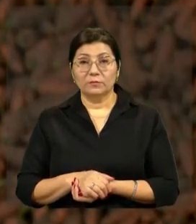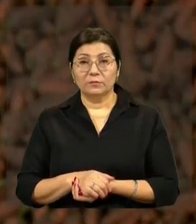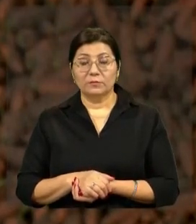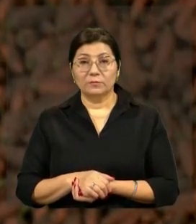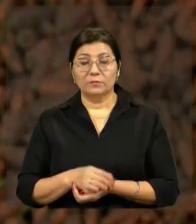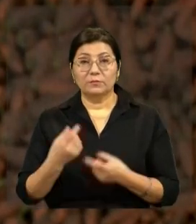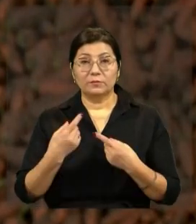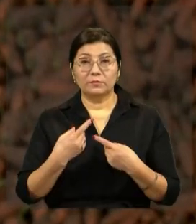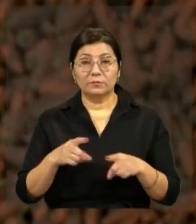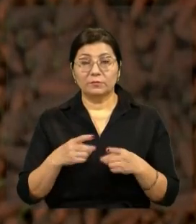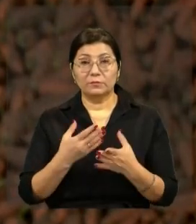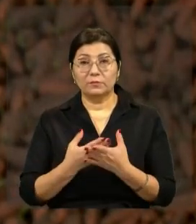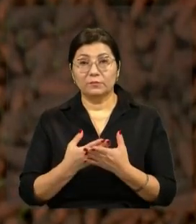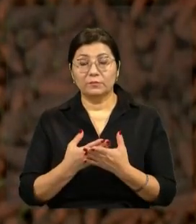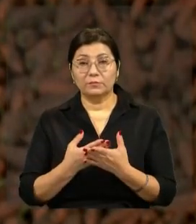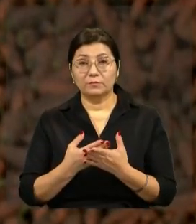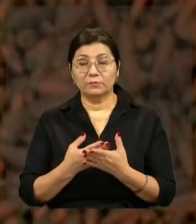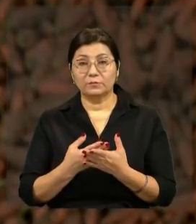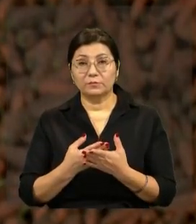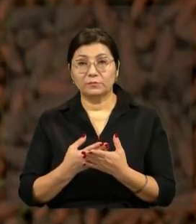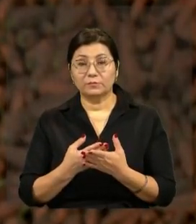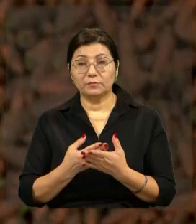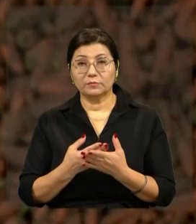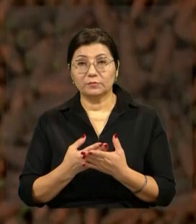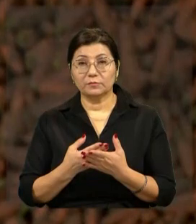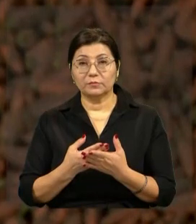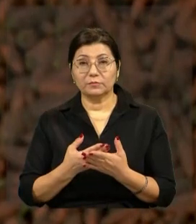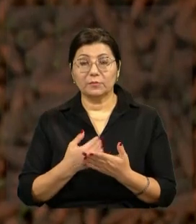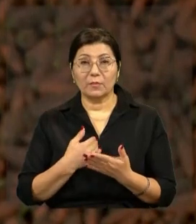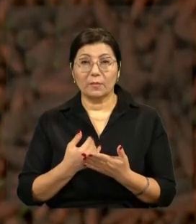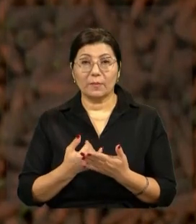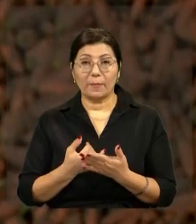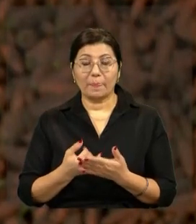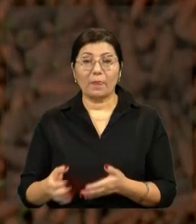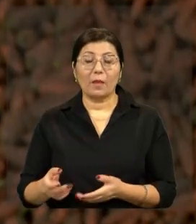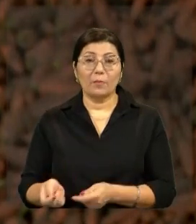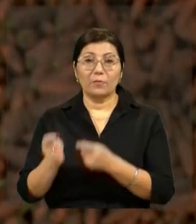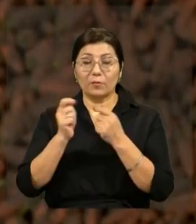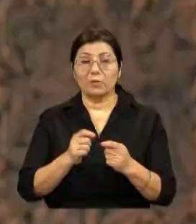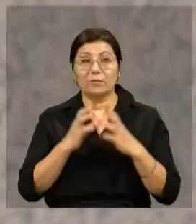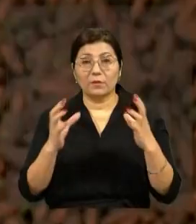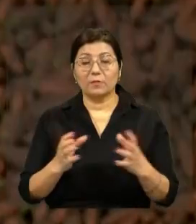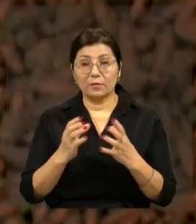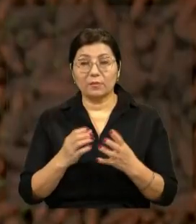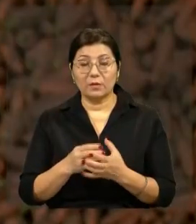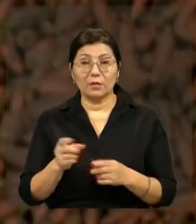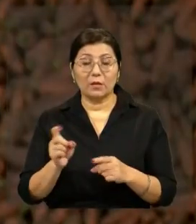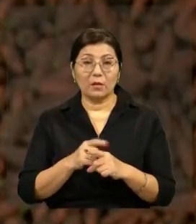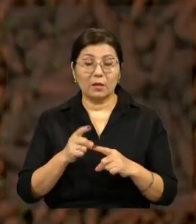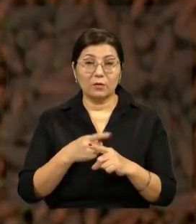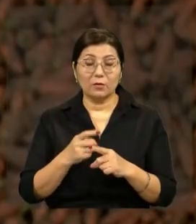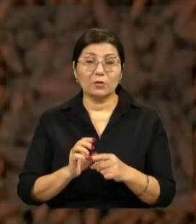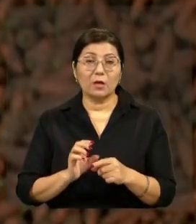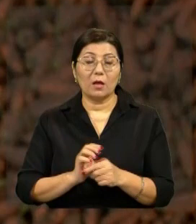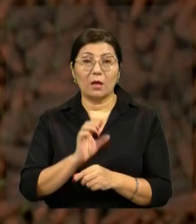вот такие крупные корнеплоды поставляться не будет, только будет поставляться в товарном виде. Картошка